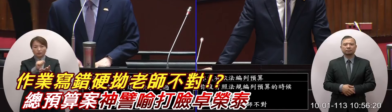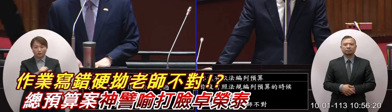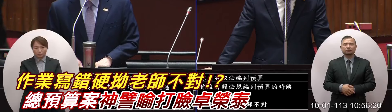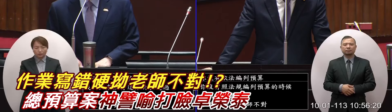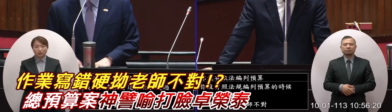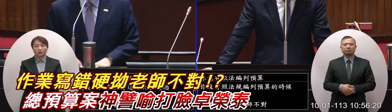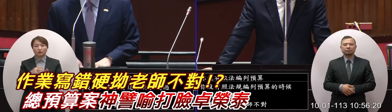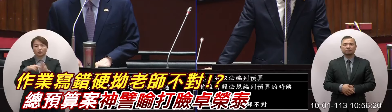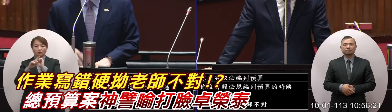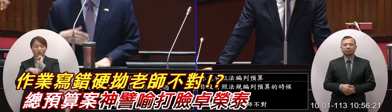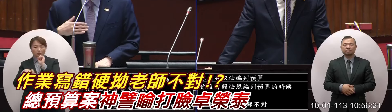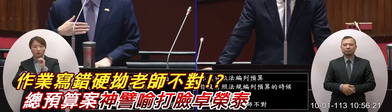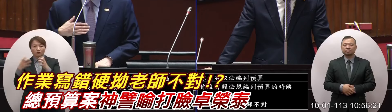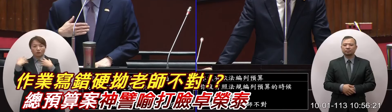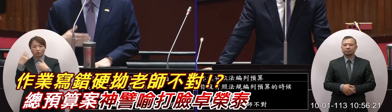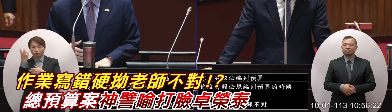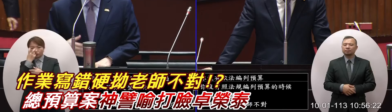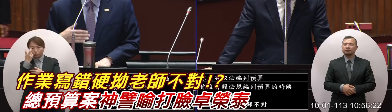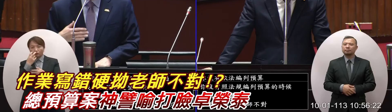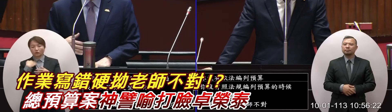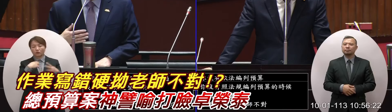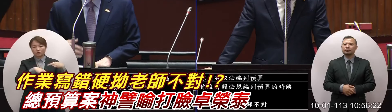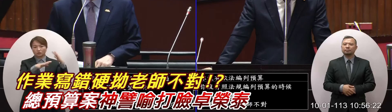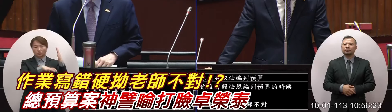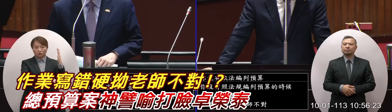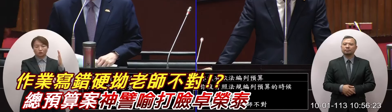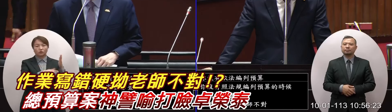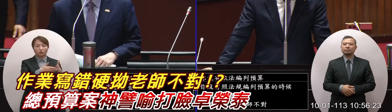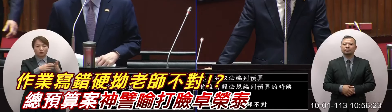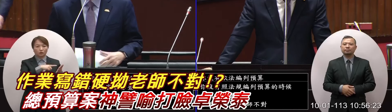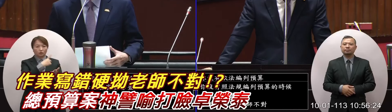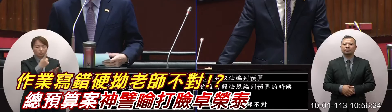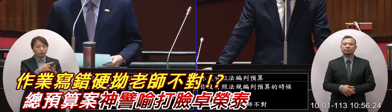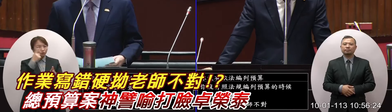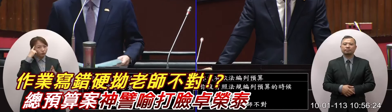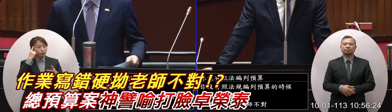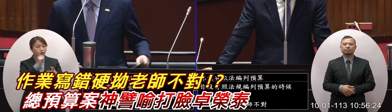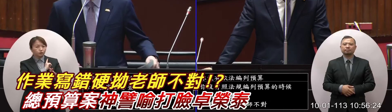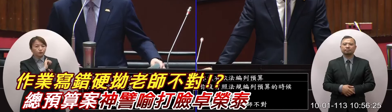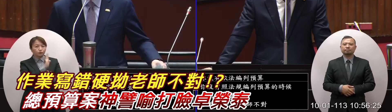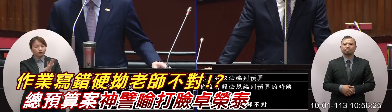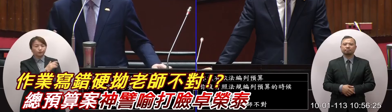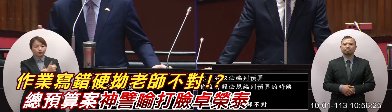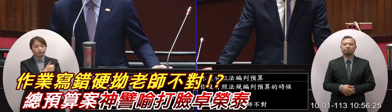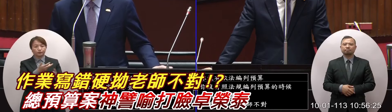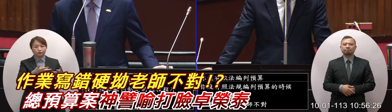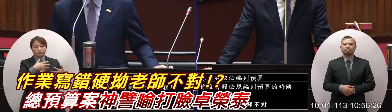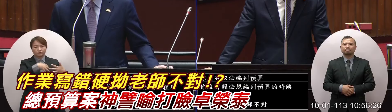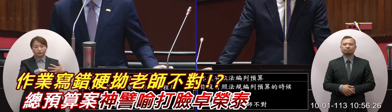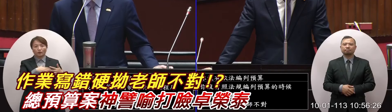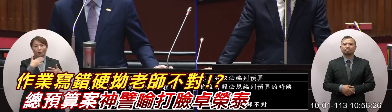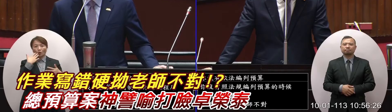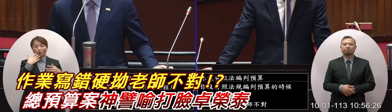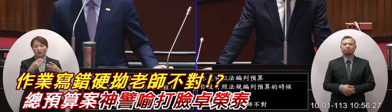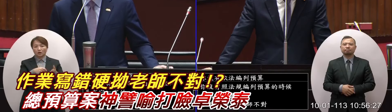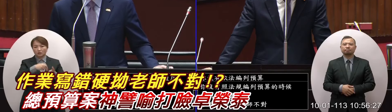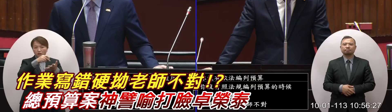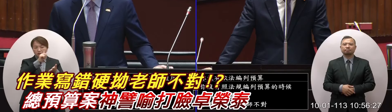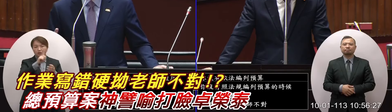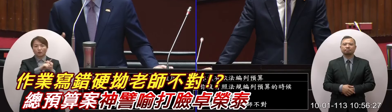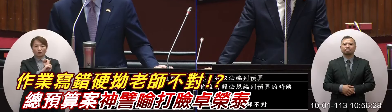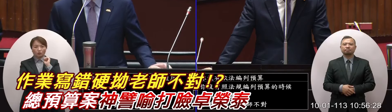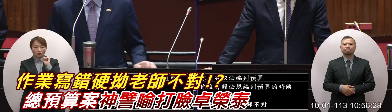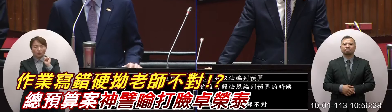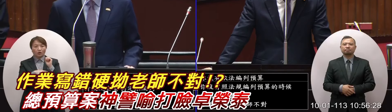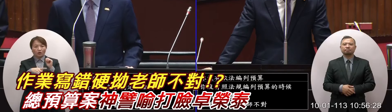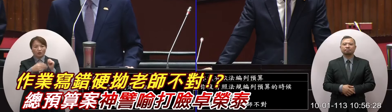制定跟过程当中，行政院有整体的考量。那如果说一个提案或一个法律就能